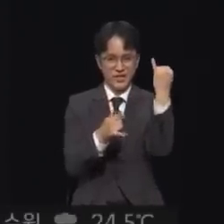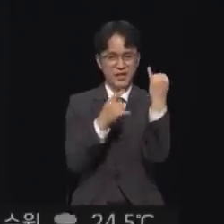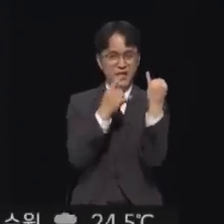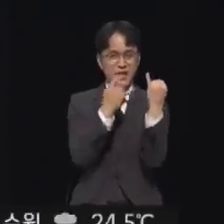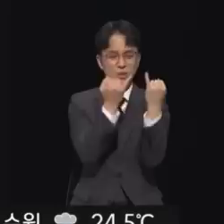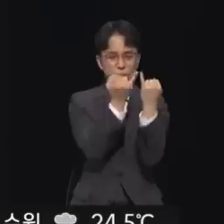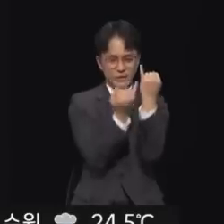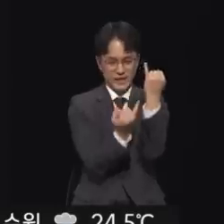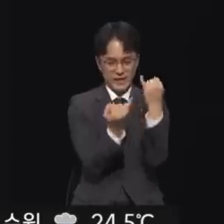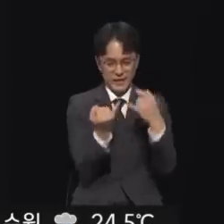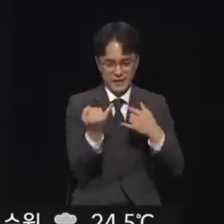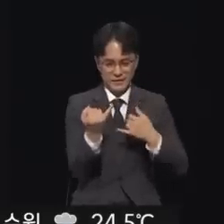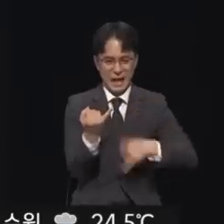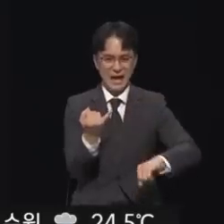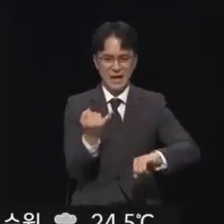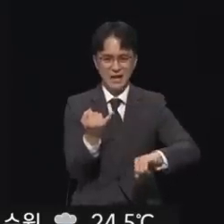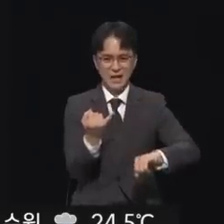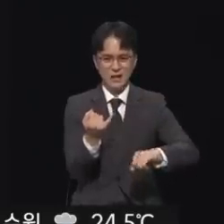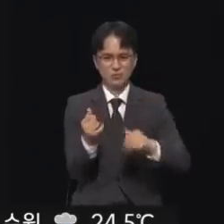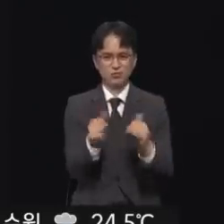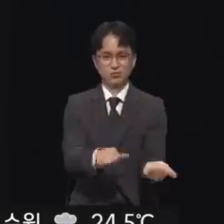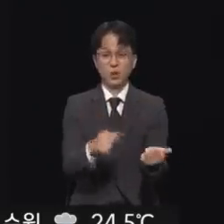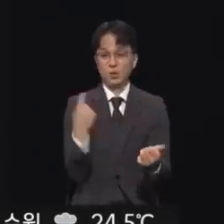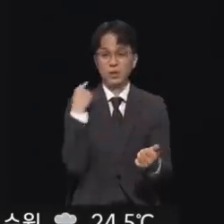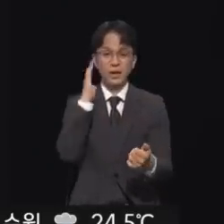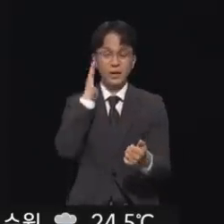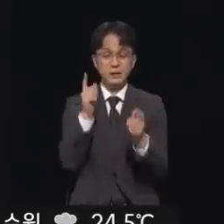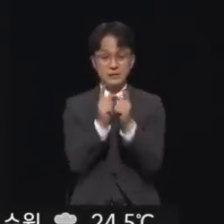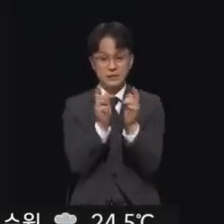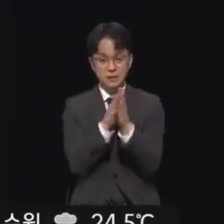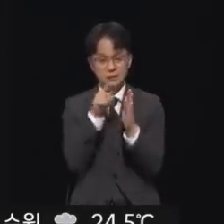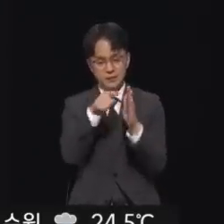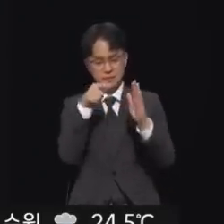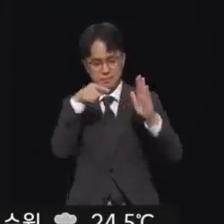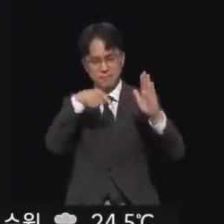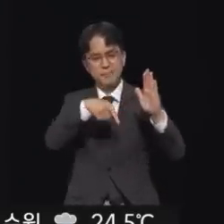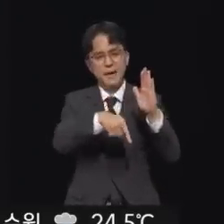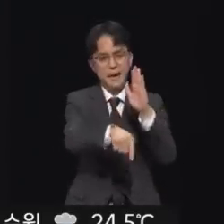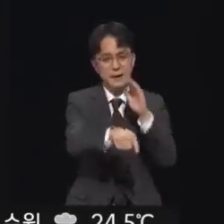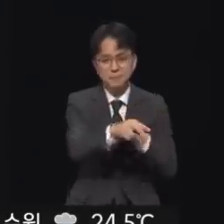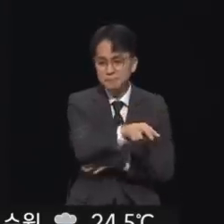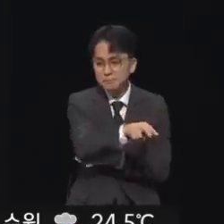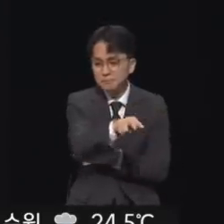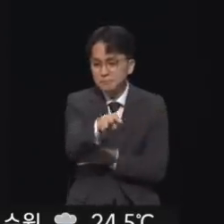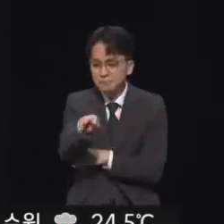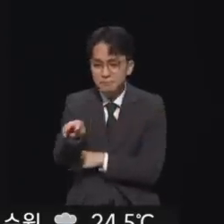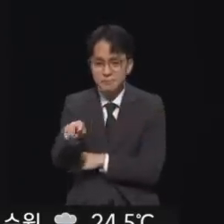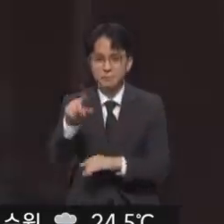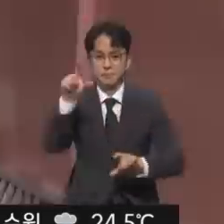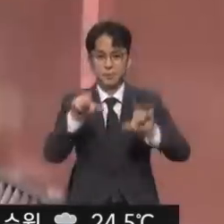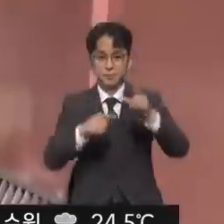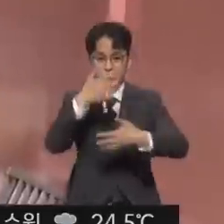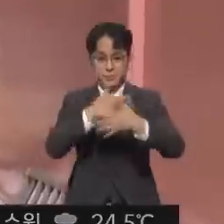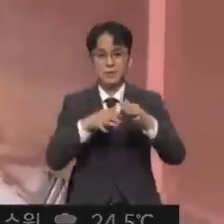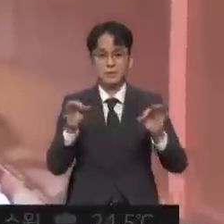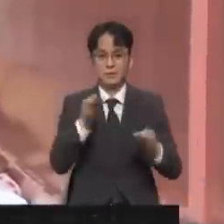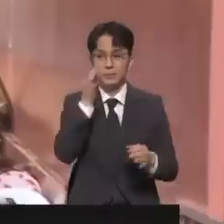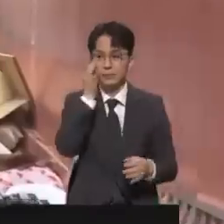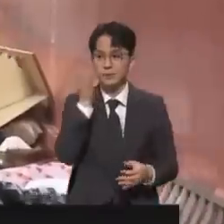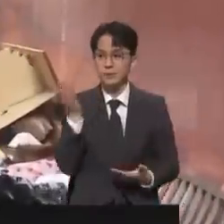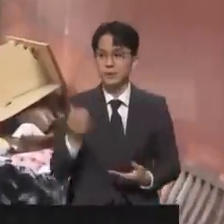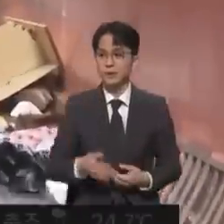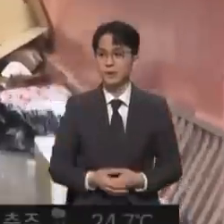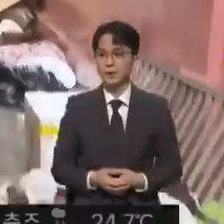희생된 그런 안타까운 사고가 있었나 어제 대통령이 그곳을 둘러봤습니다 그 영상을 잠깐 보면